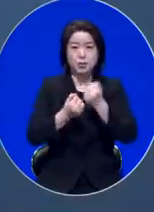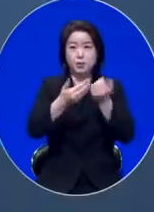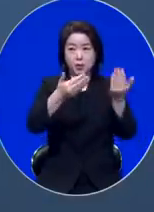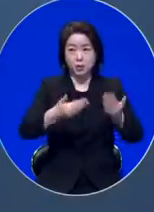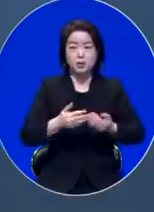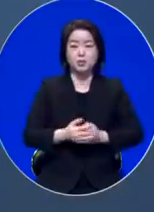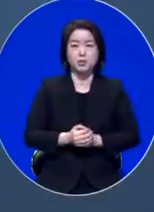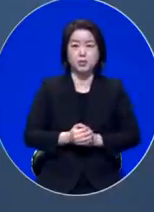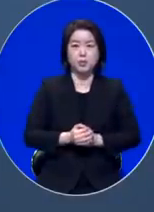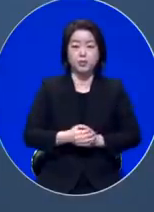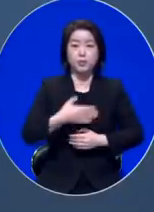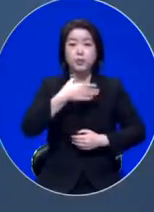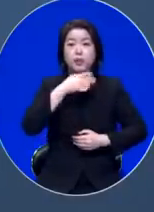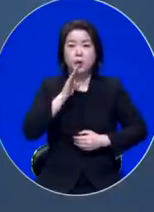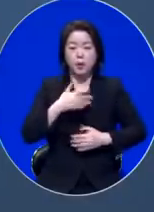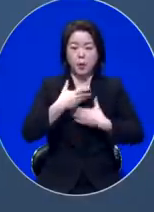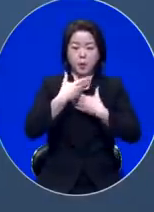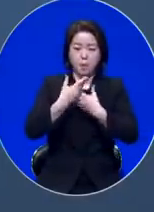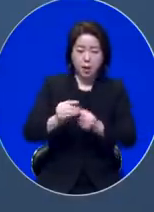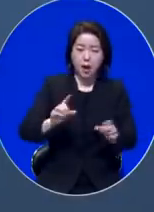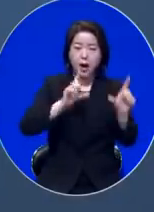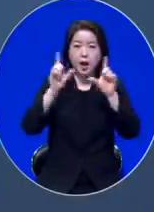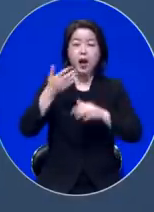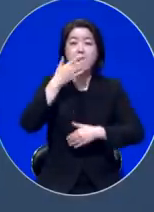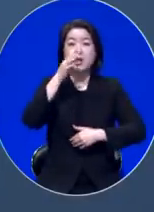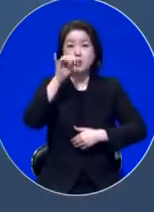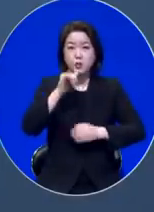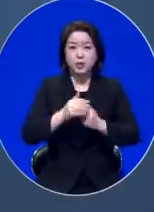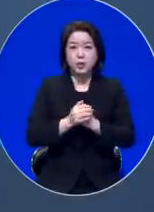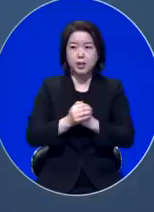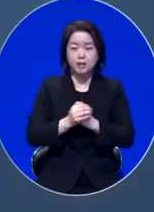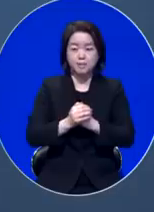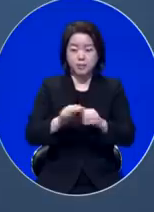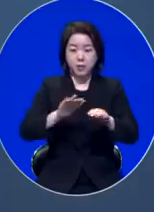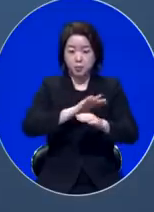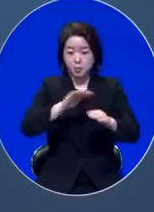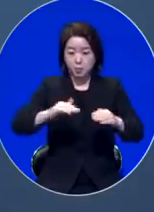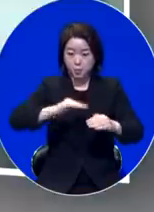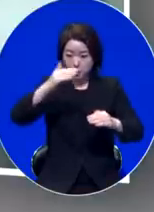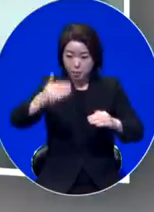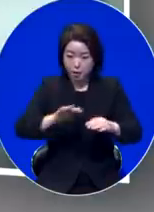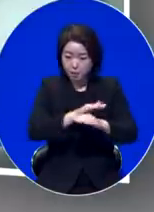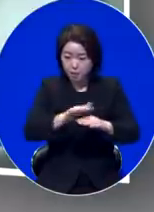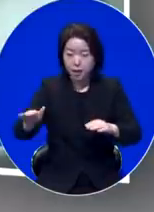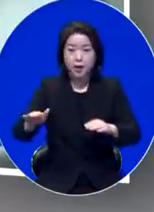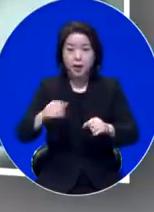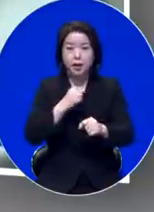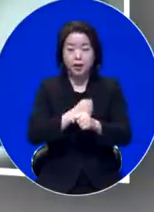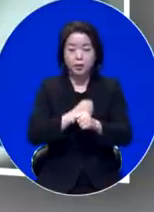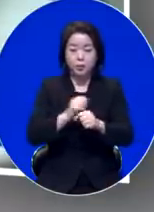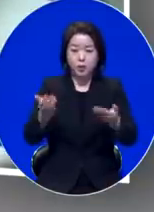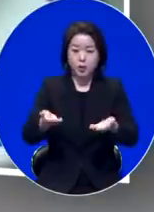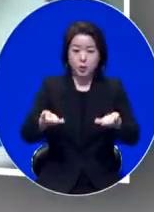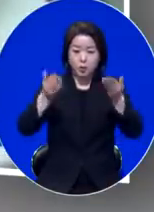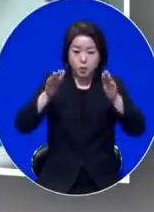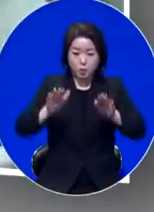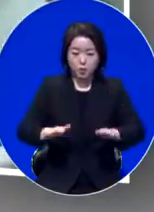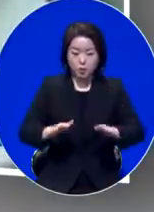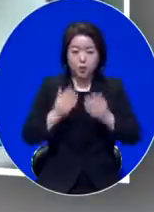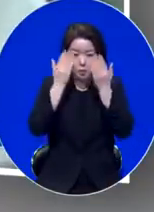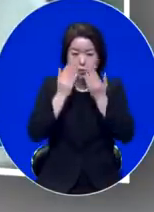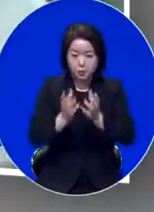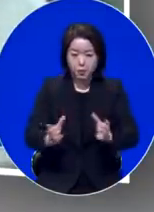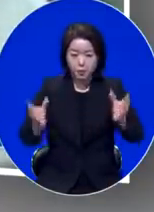어두 신들이 이제 편안하고 안전하게 살 수 있도록 이제 문턱을 제거 한다거나 또 높낮이가 조절되는 세면대